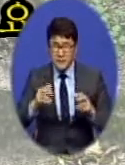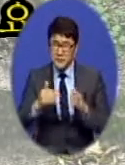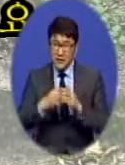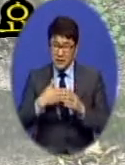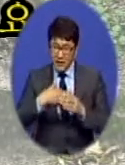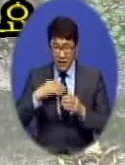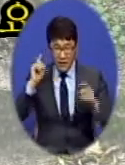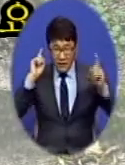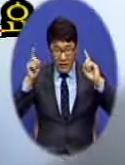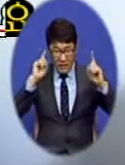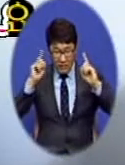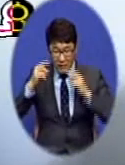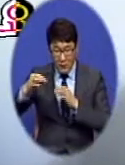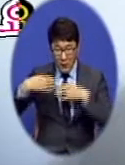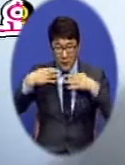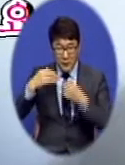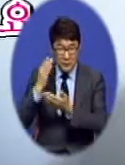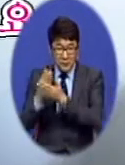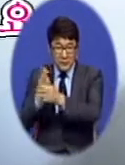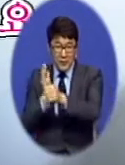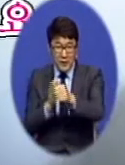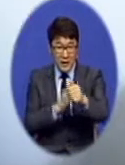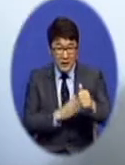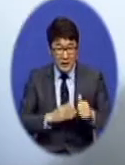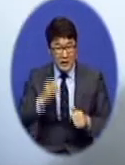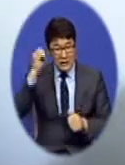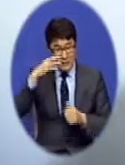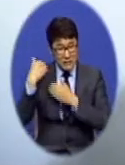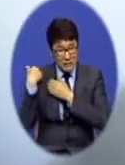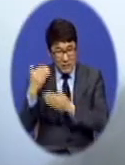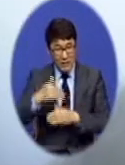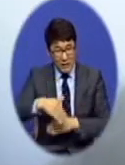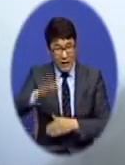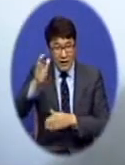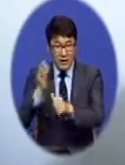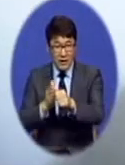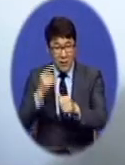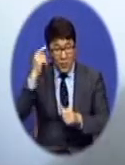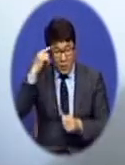돌려도 이 사랑을 떠나지 않아요. 작은 길도 그냥 떠나지